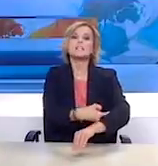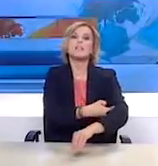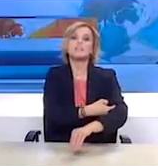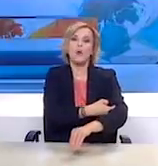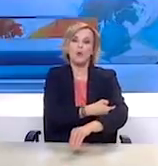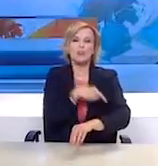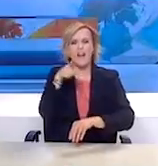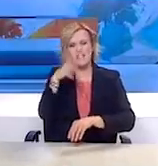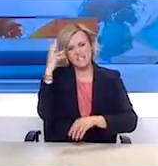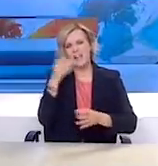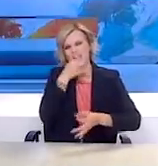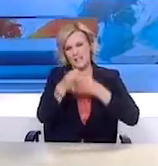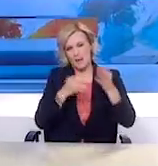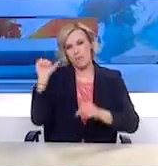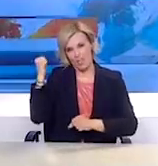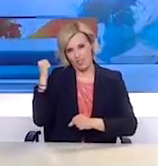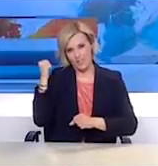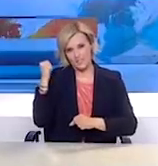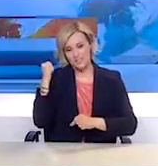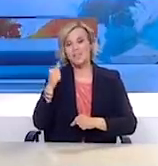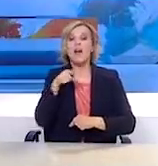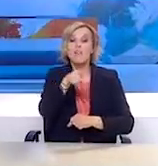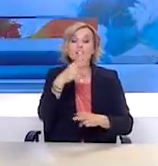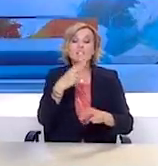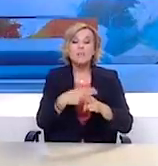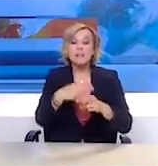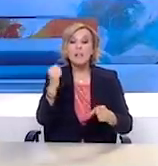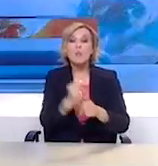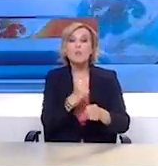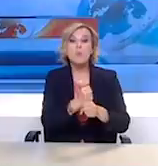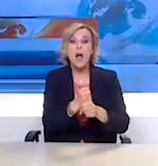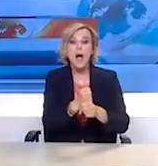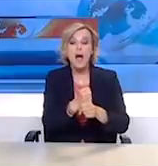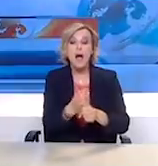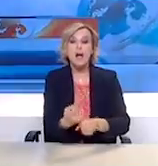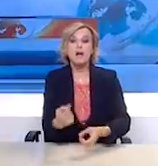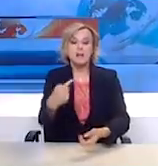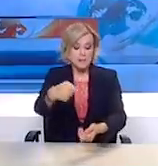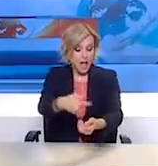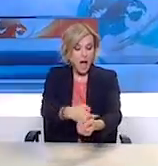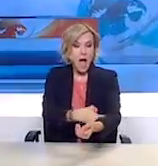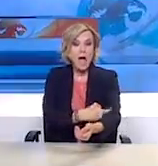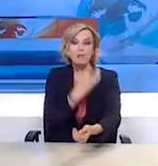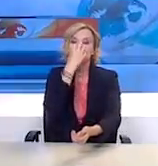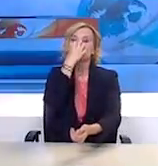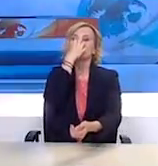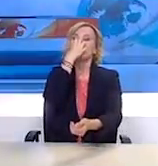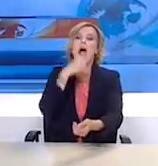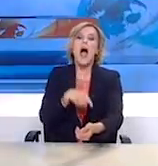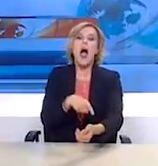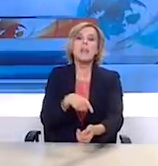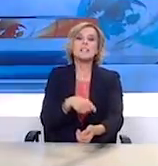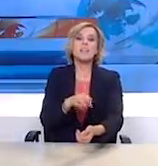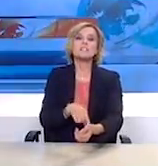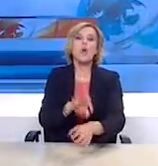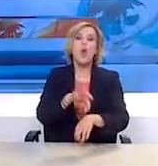τους ευχαριστώ, οι οποίοι είναι αυτοί που πρώτοι διασωληνώνουν τον άρρωστο πριν φτάσει στην εντατική θεραπεία, στα επίγοντα περιστατικά, και είναι από τις ομάδες των